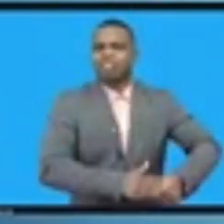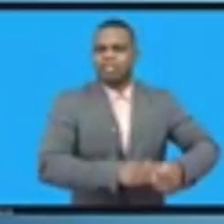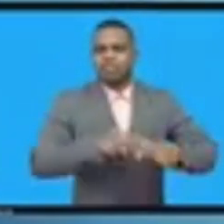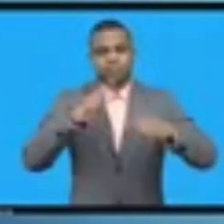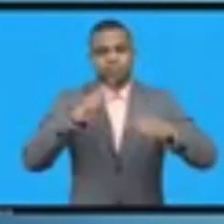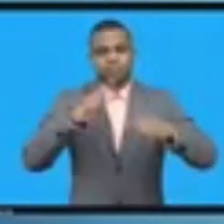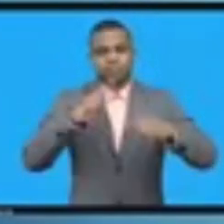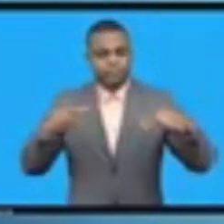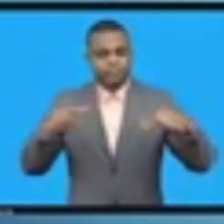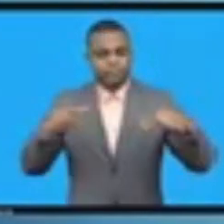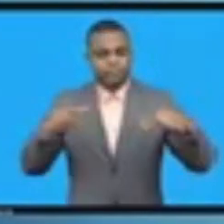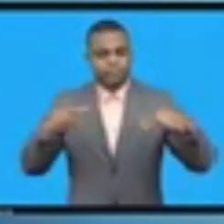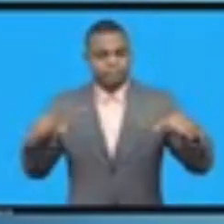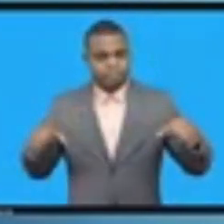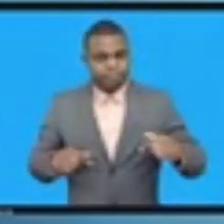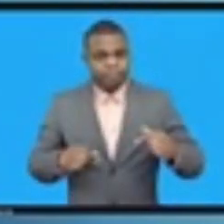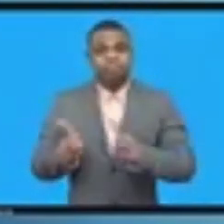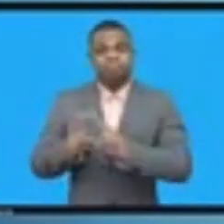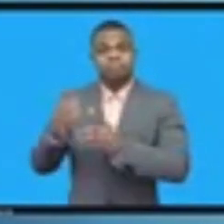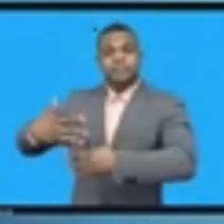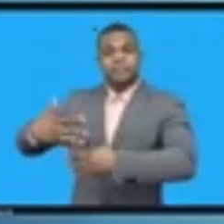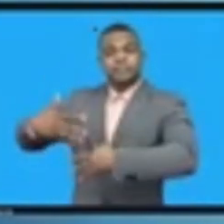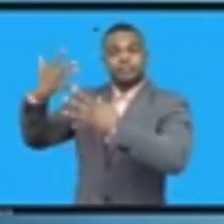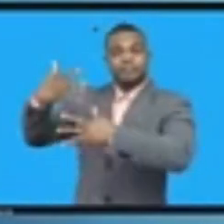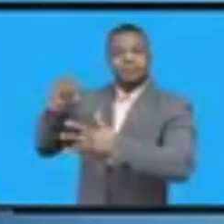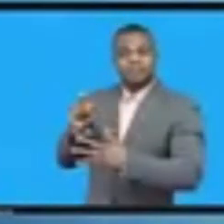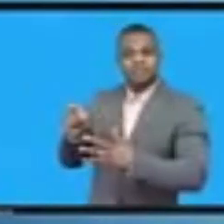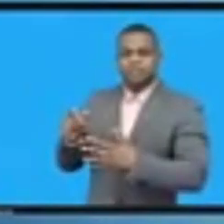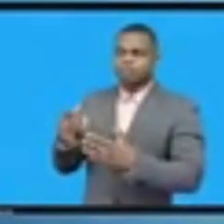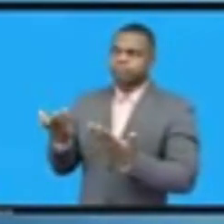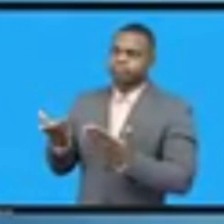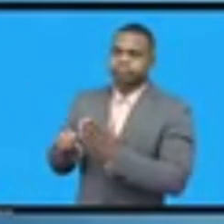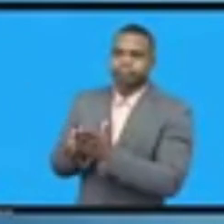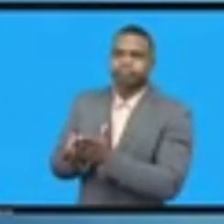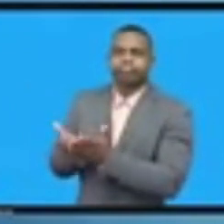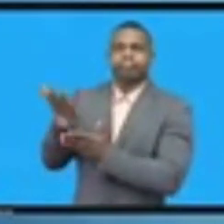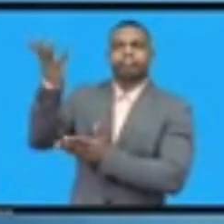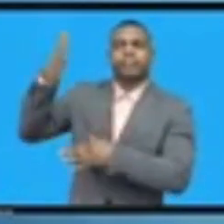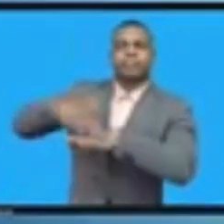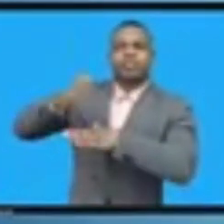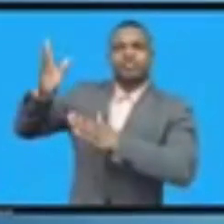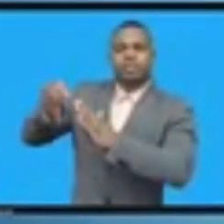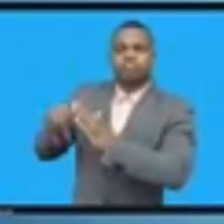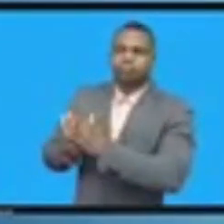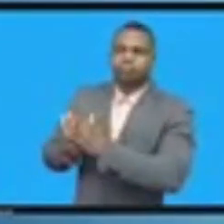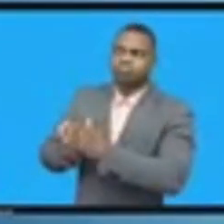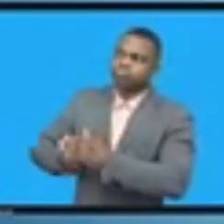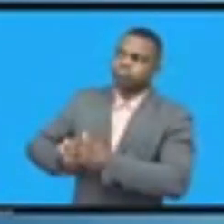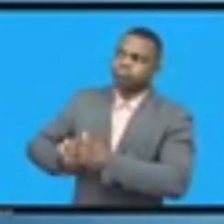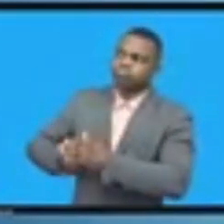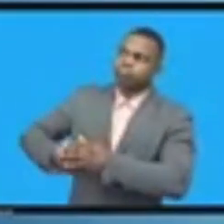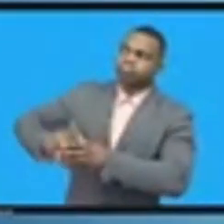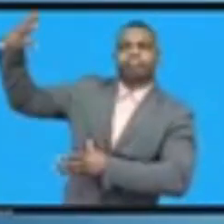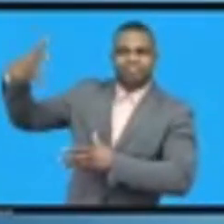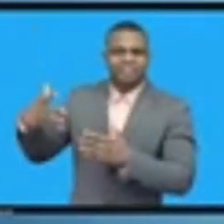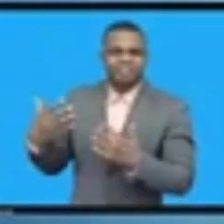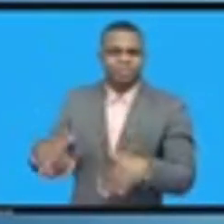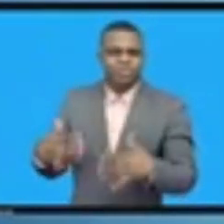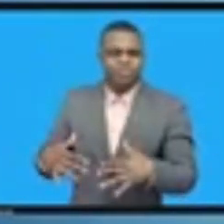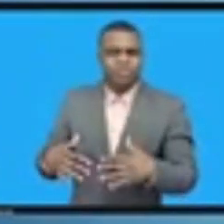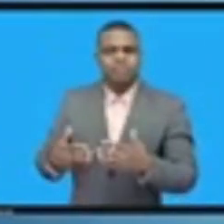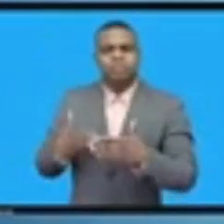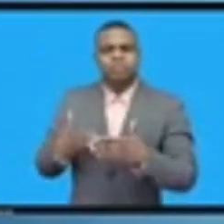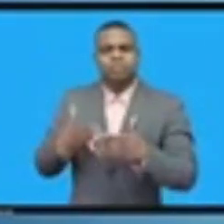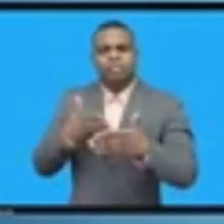且在年轻人参与这一块碰到了许多的挑战，他们包括数据转型